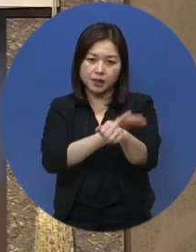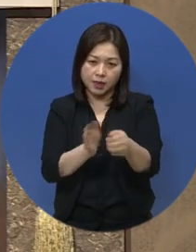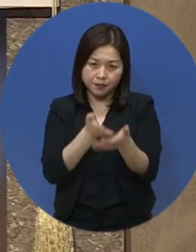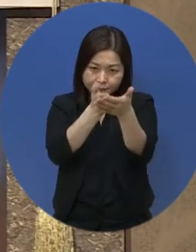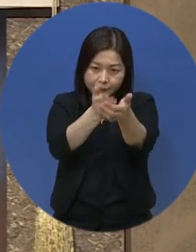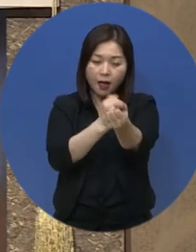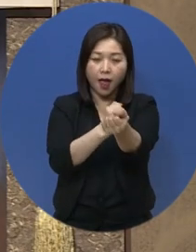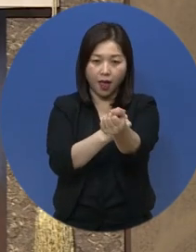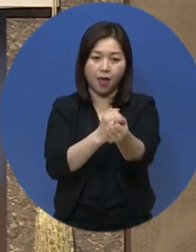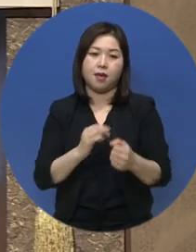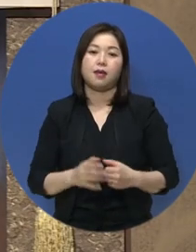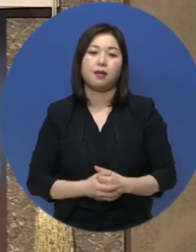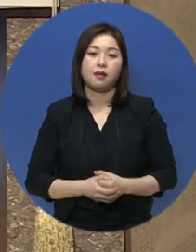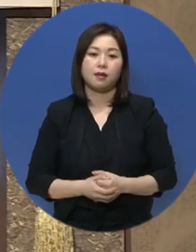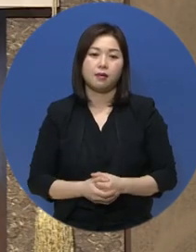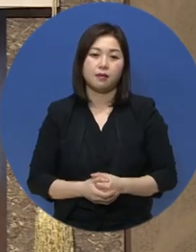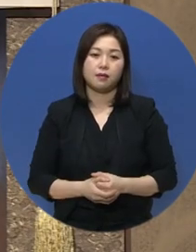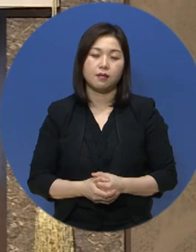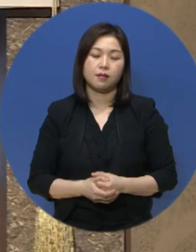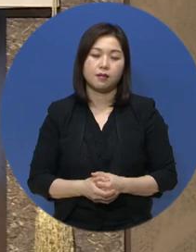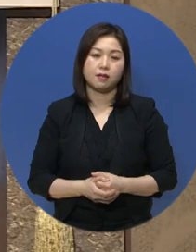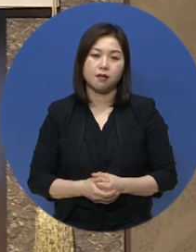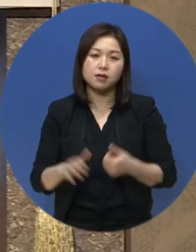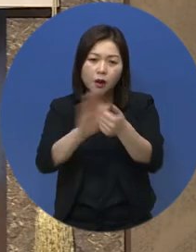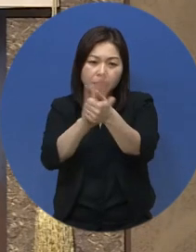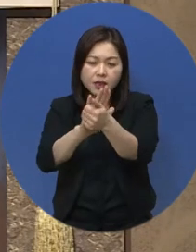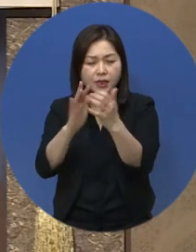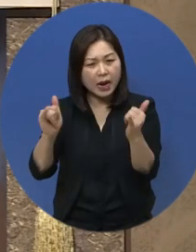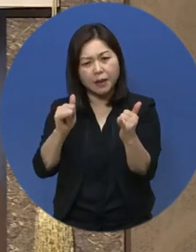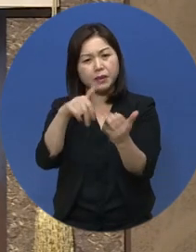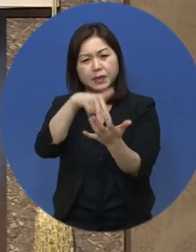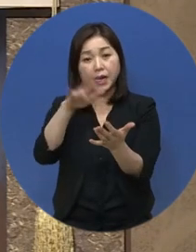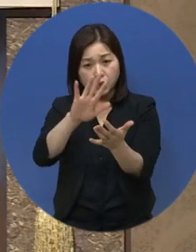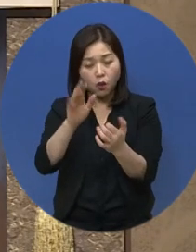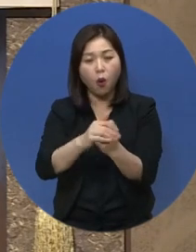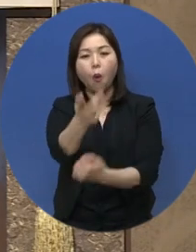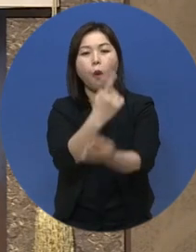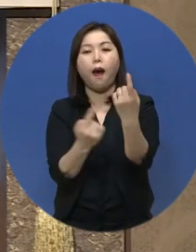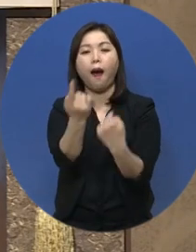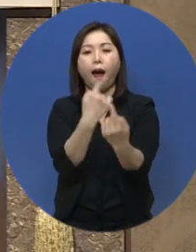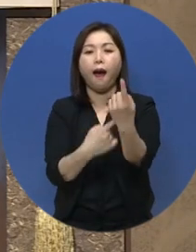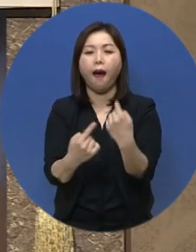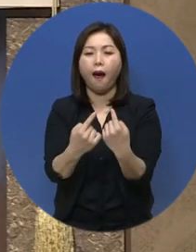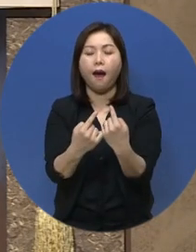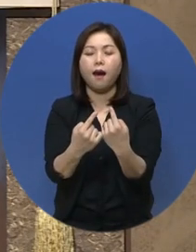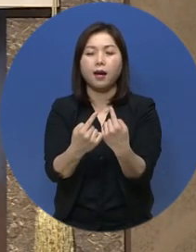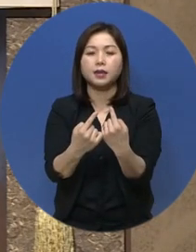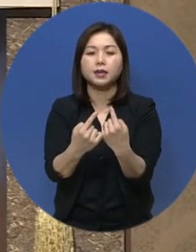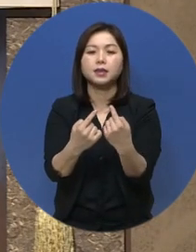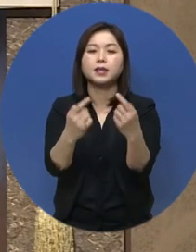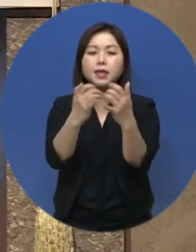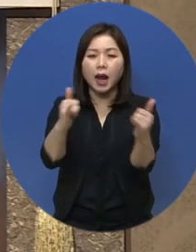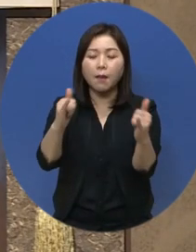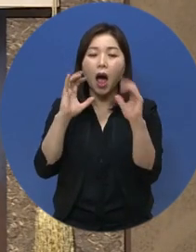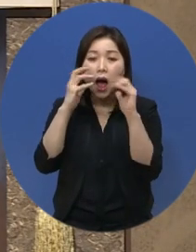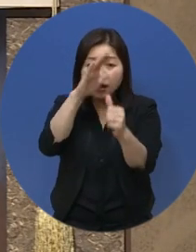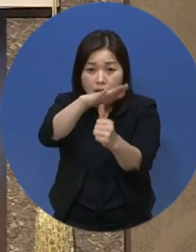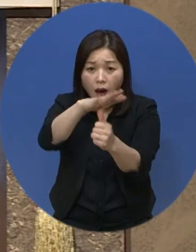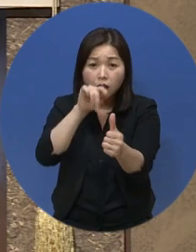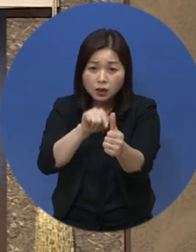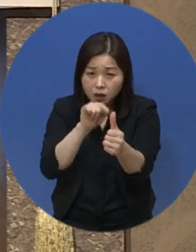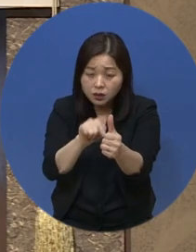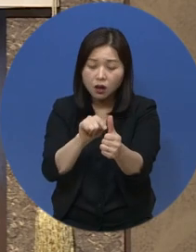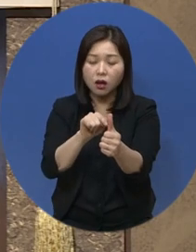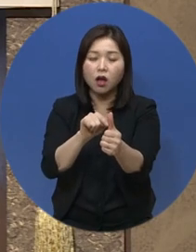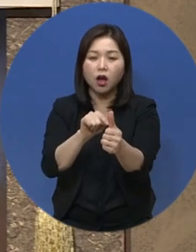제시하면서 예. 공급자 중심이 아니라 이용자 중심으로 네. 좀 온종일 돌봄 체계를 다시 재정립하고 조정할 수